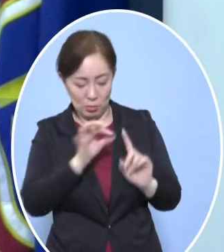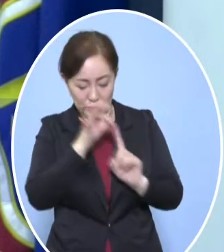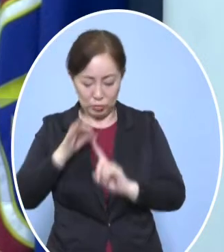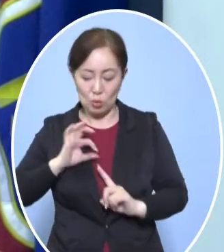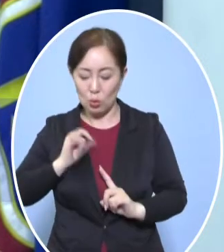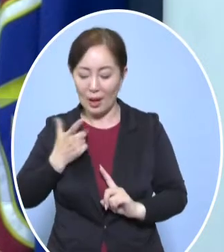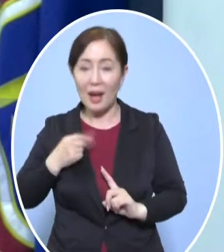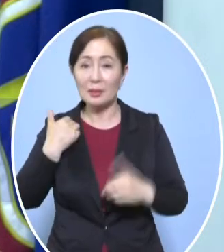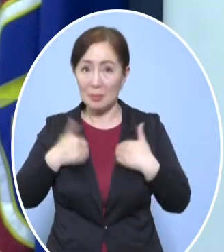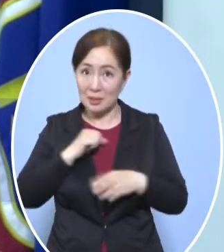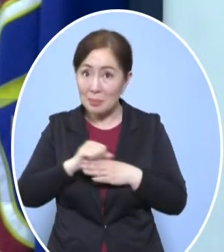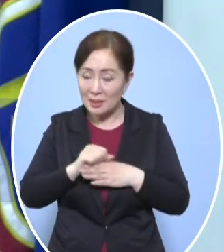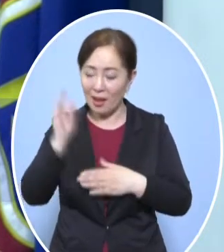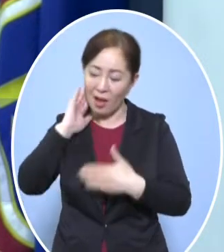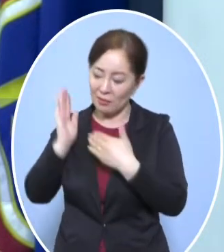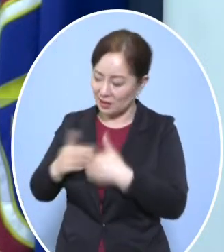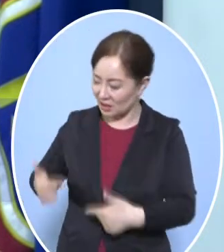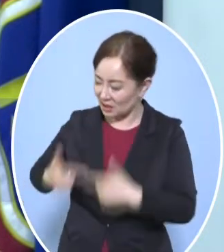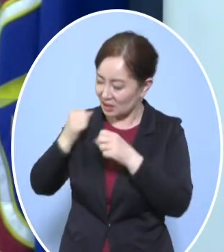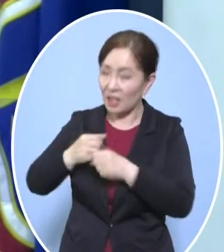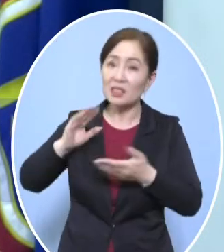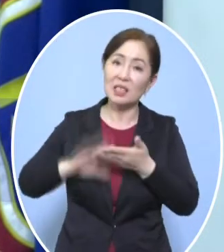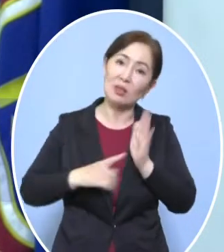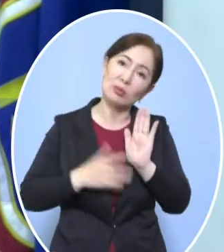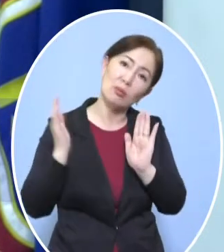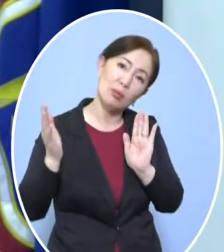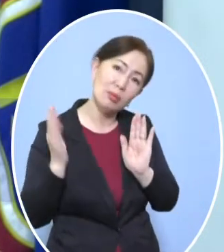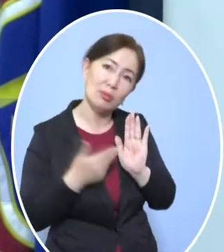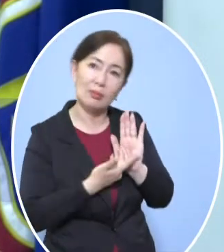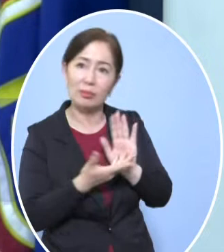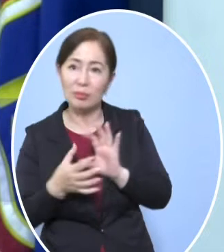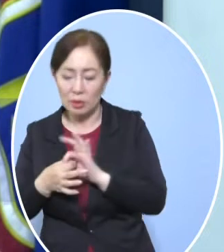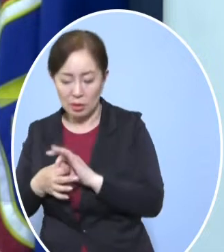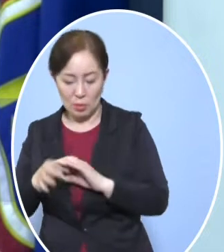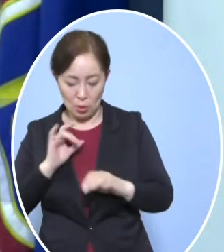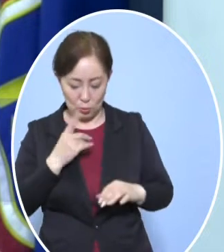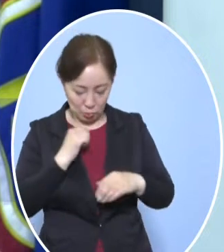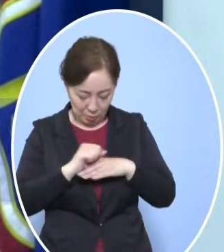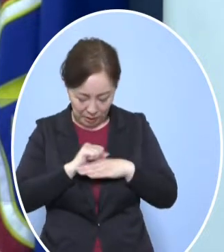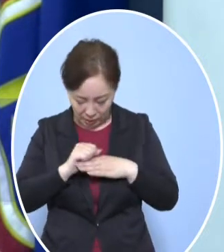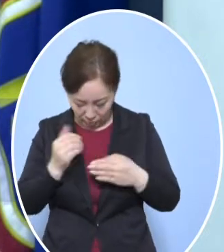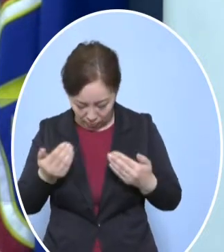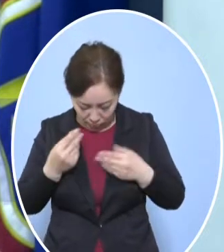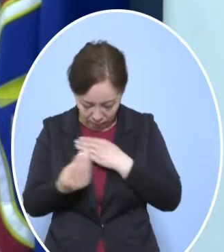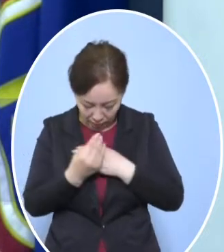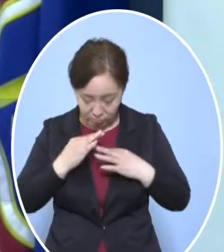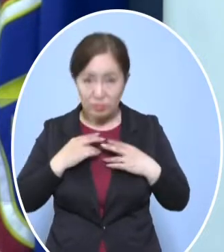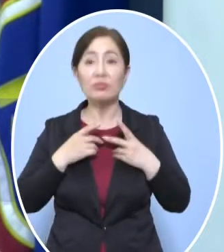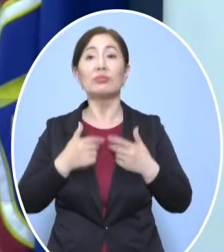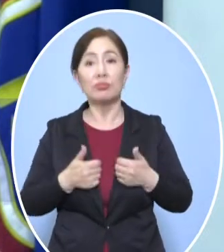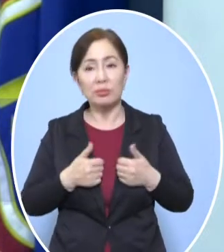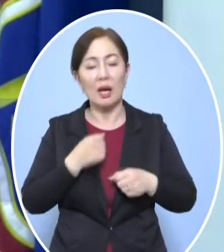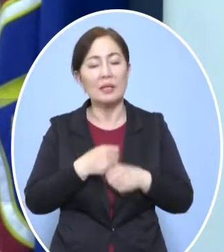сурагч багшаар бэлтгэж энэ авлигын эсрэг үйл ажиллагааг сурталчлал таниулах чиглэлээр ингээд сурагчшаа